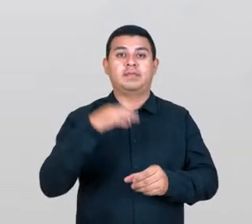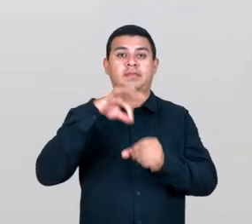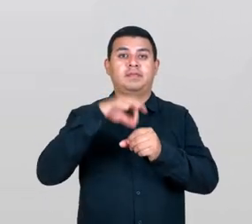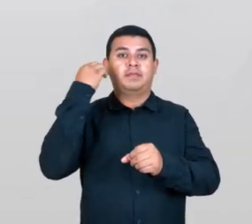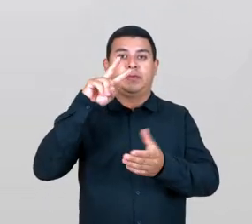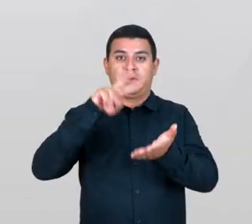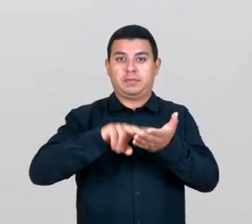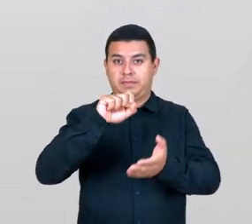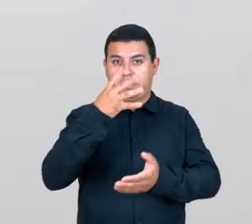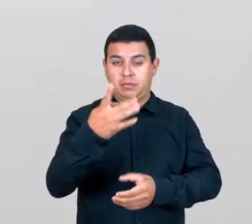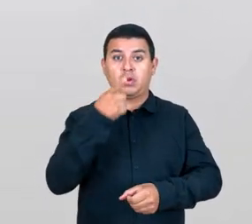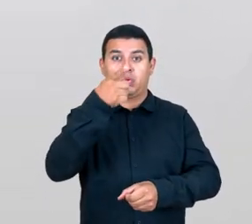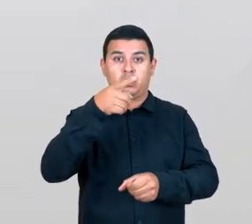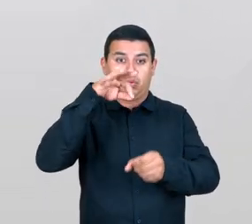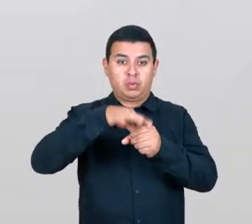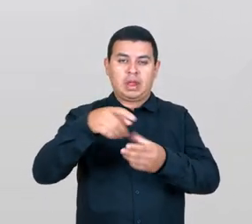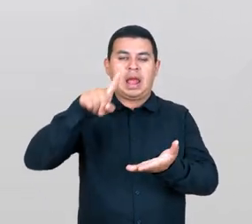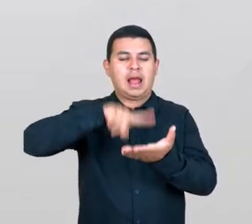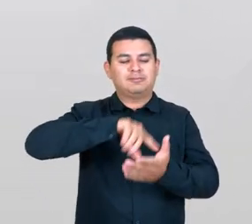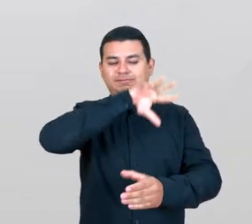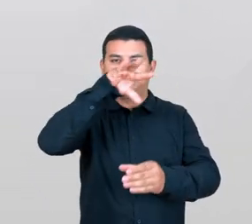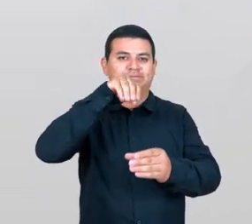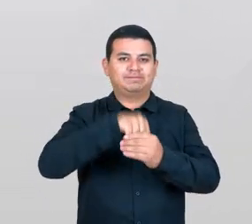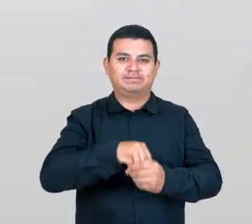Elecciones Oaxaca 2024. Tu voto lo puede todo.